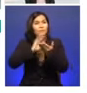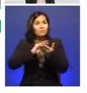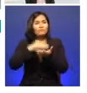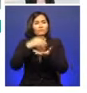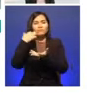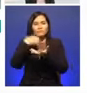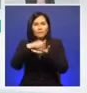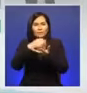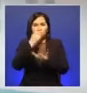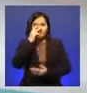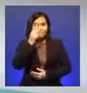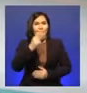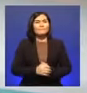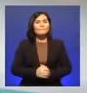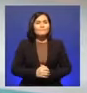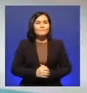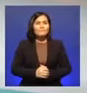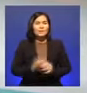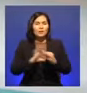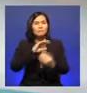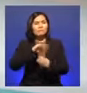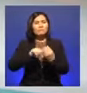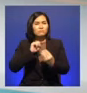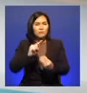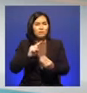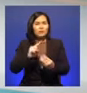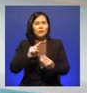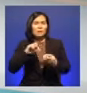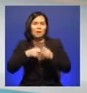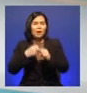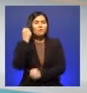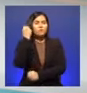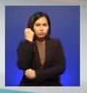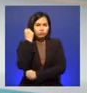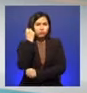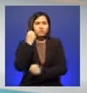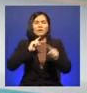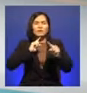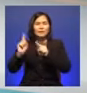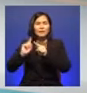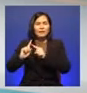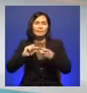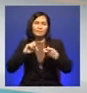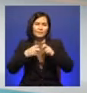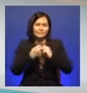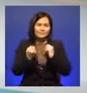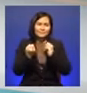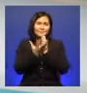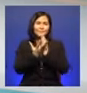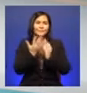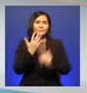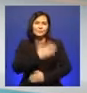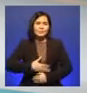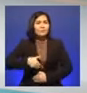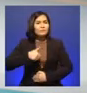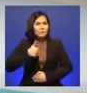ชี้ให้เห็นว่าสถานะทางเศรษฐกิจหรือความยากจนเนี่ยส่งผลอย่างมากเลยต่อการมีสุขภาพที่ดี